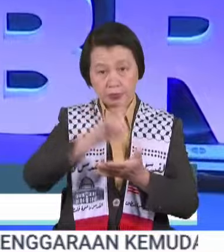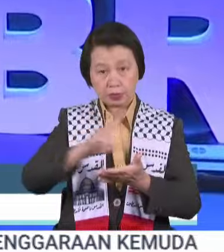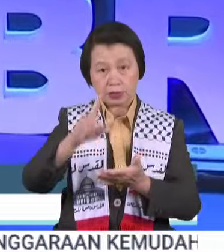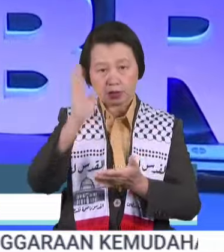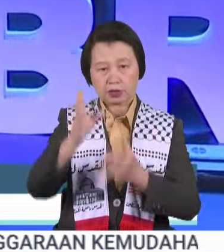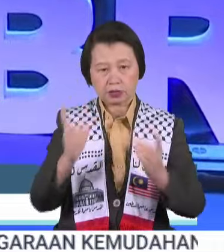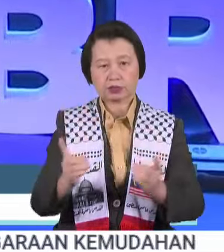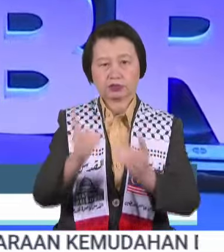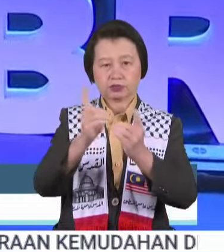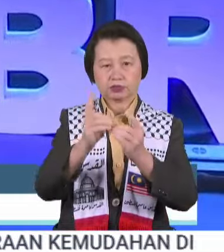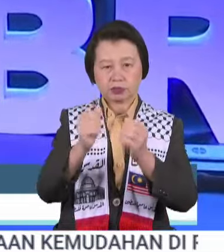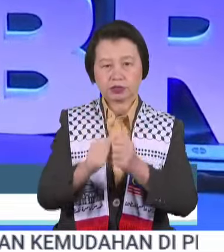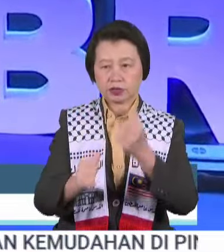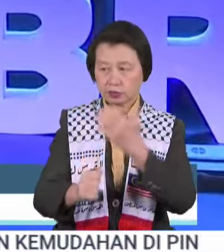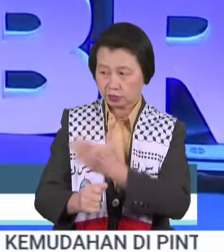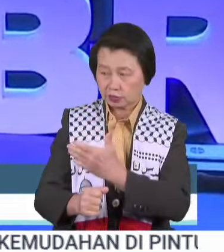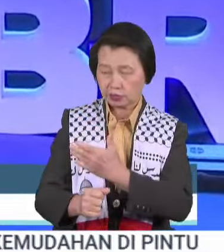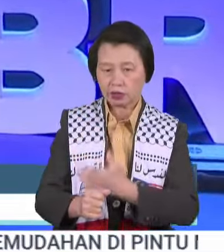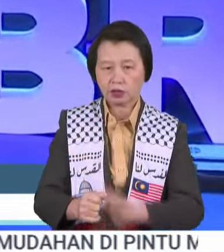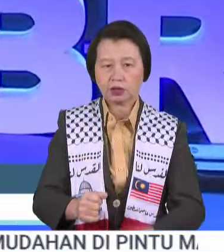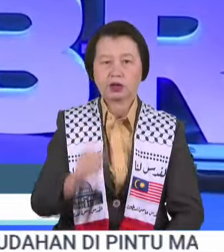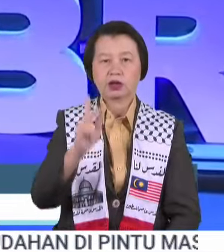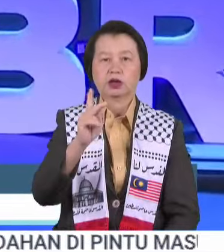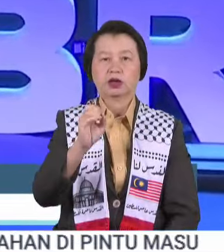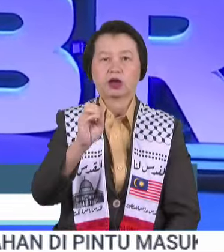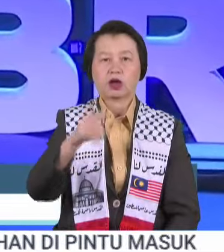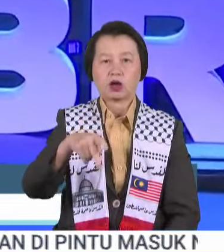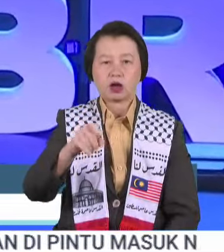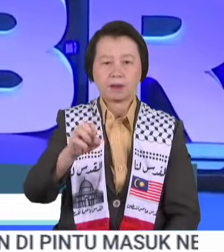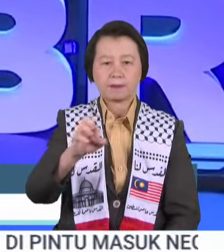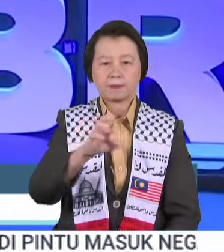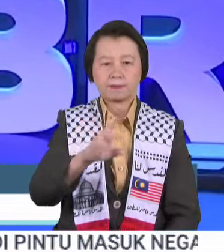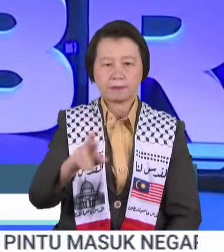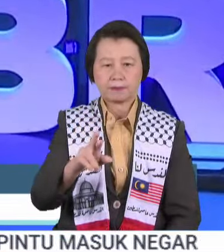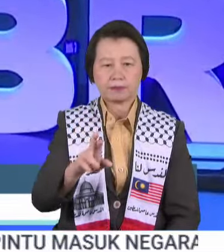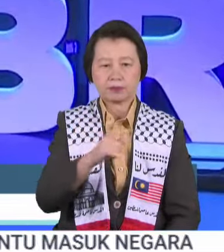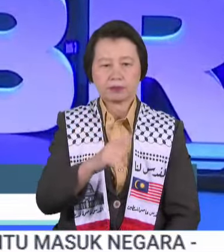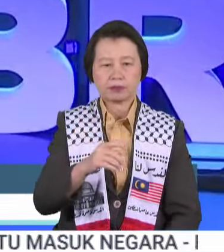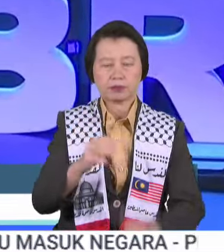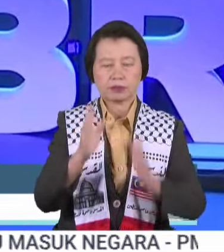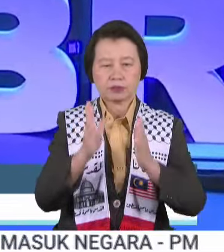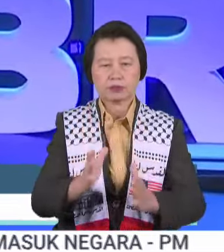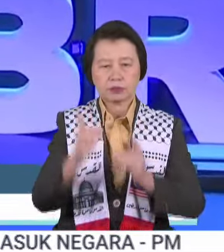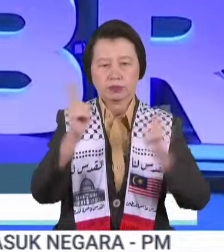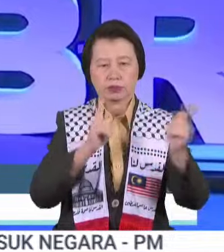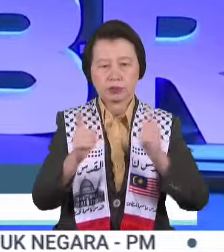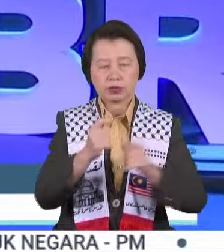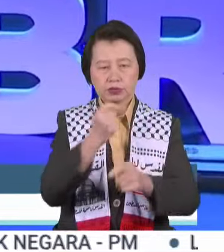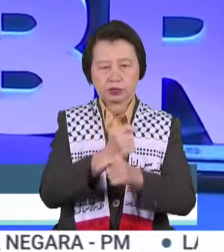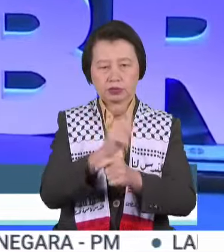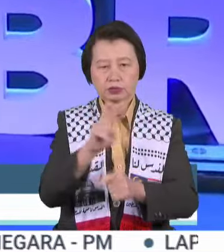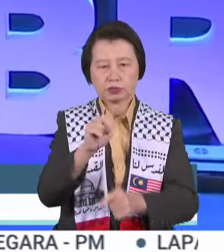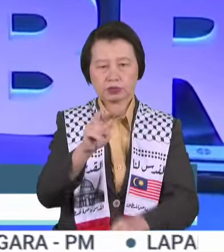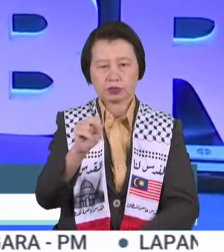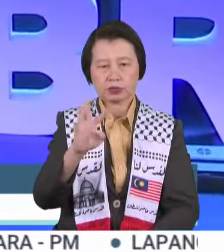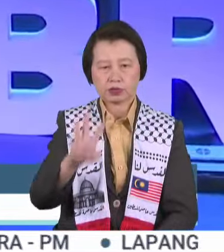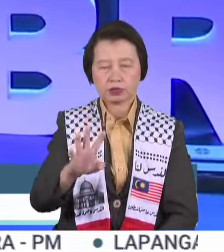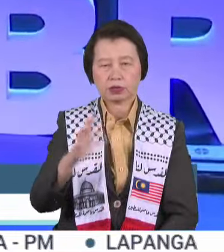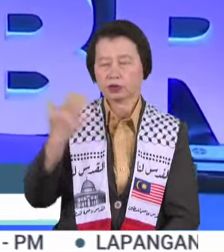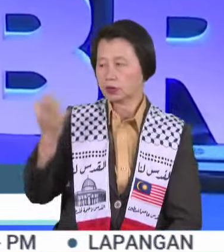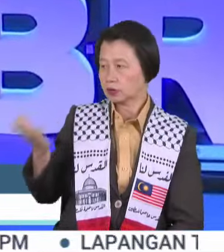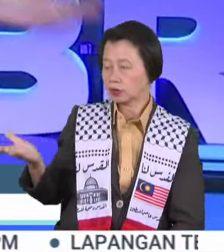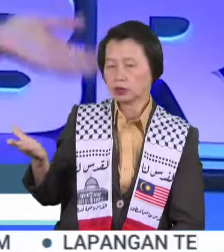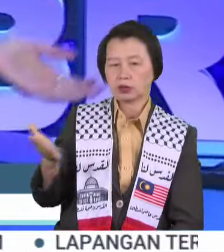akan berjumpa dengan dia, iaitu komposer yang tidak asing lagi selaku juri tetap Bintang RTM 2024, iaitu